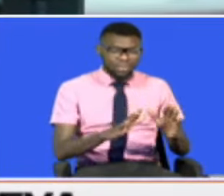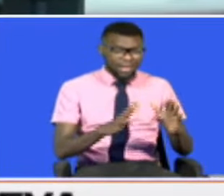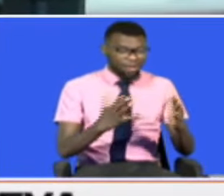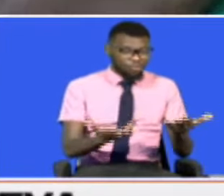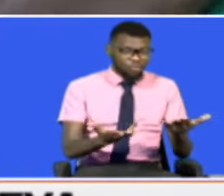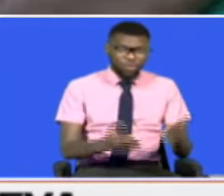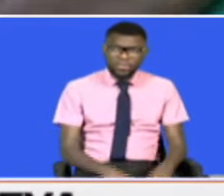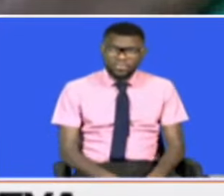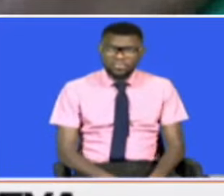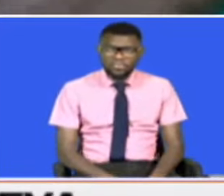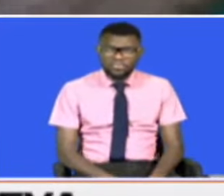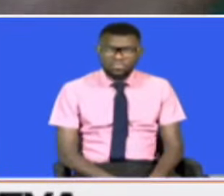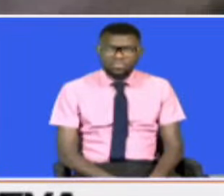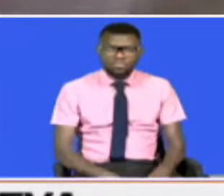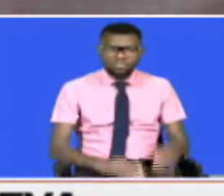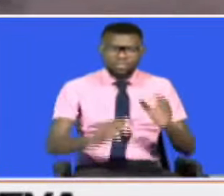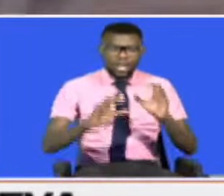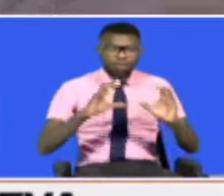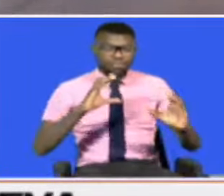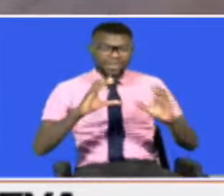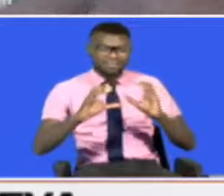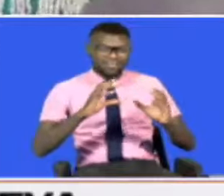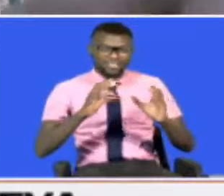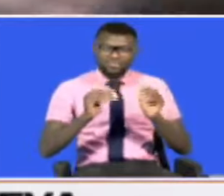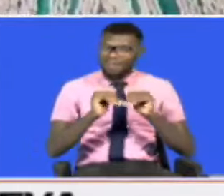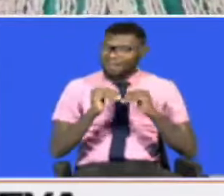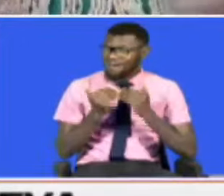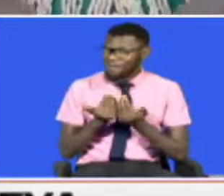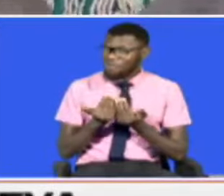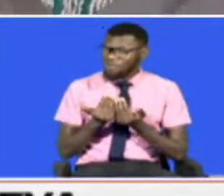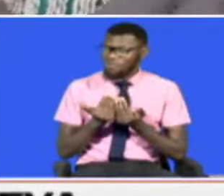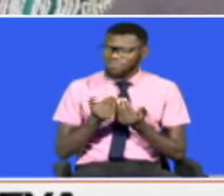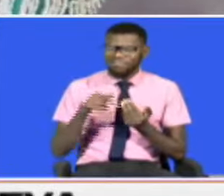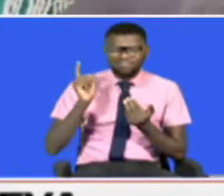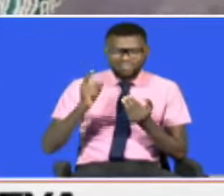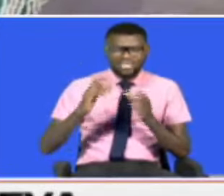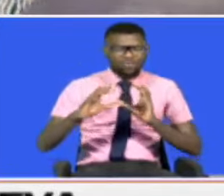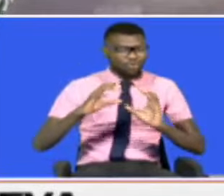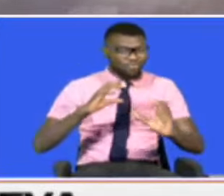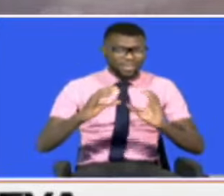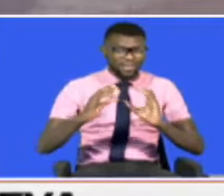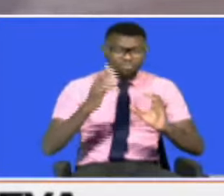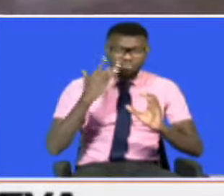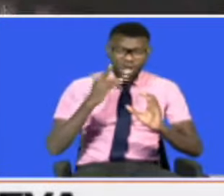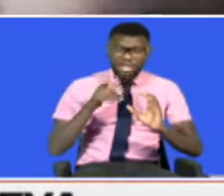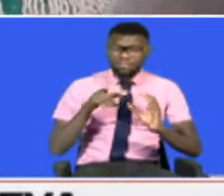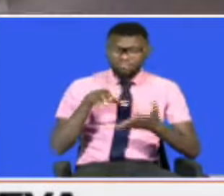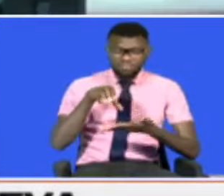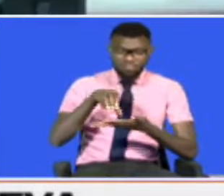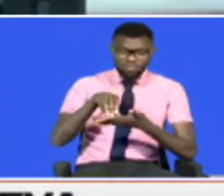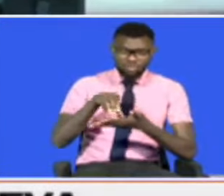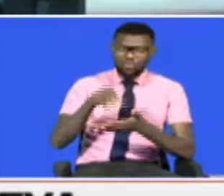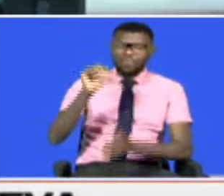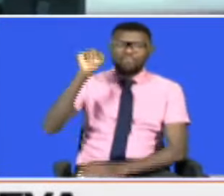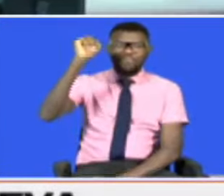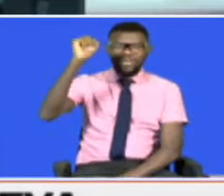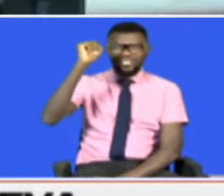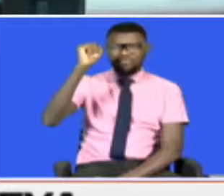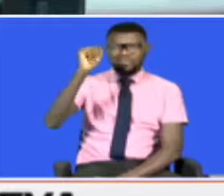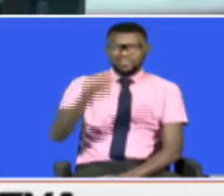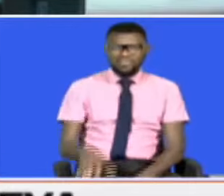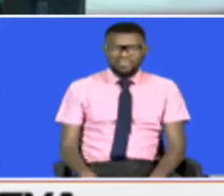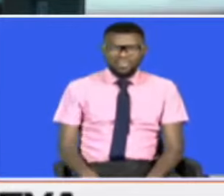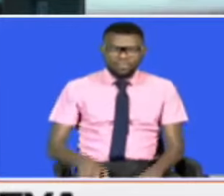to her communication? As a, of course she has to communicate because it's a political position, but how then do